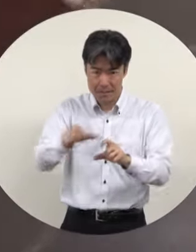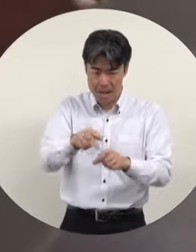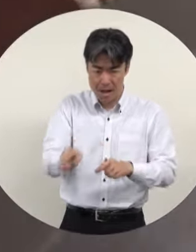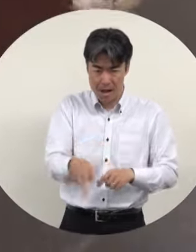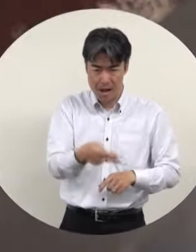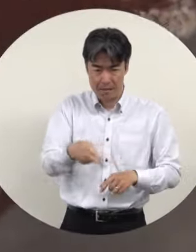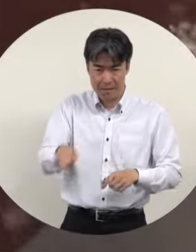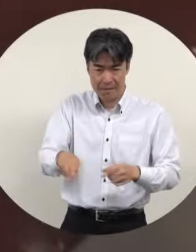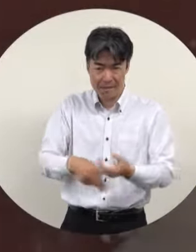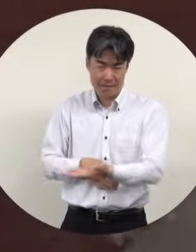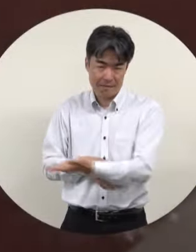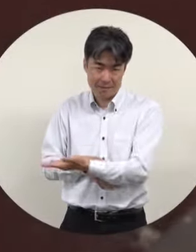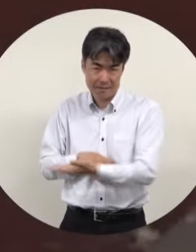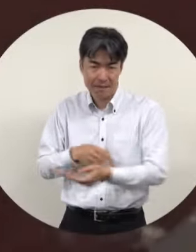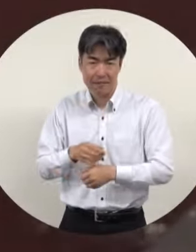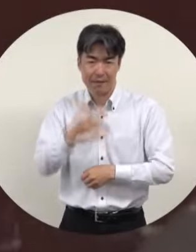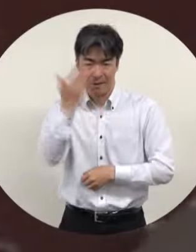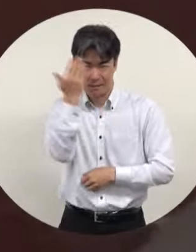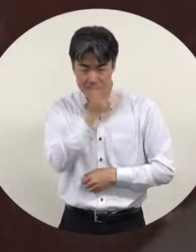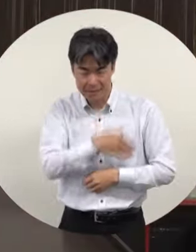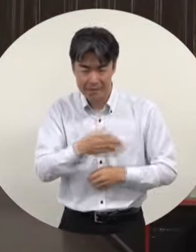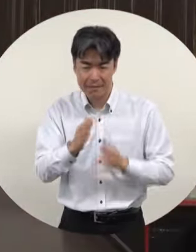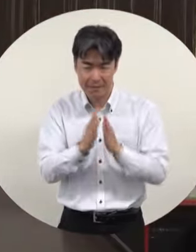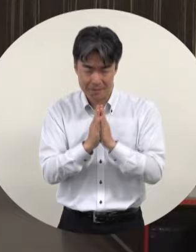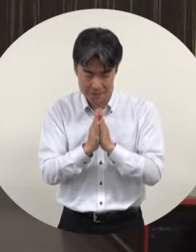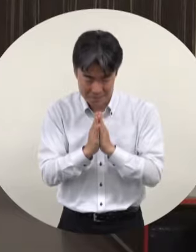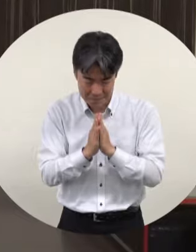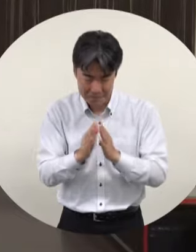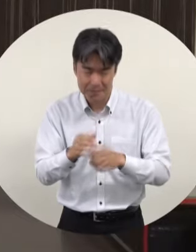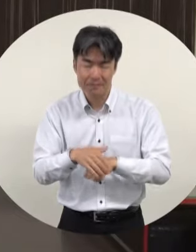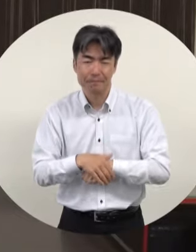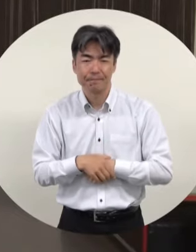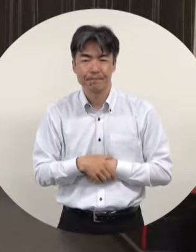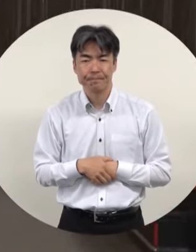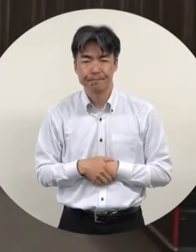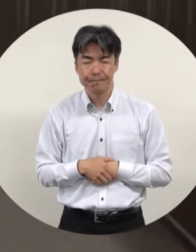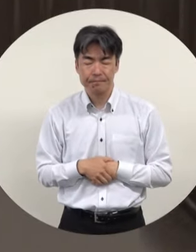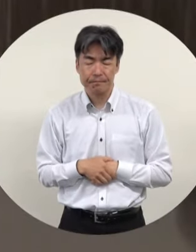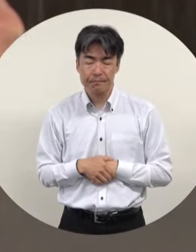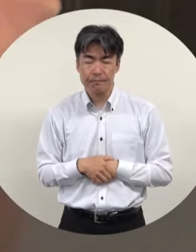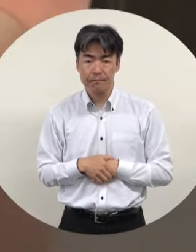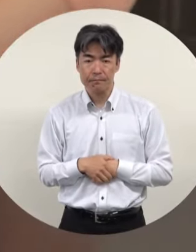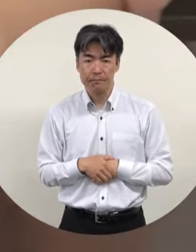上でさらに揚げている、 はい、 いただきます、 はい、